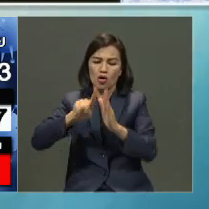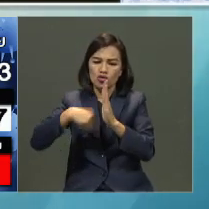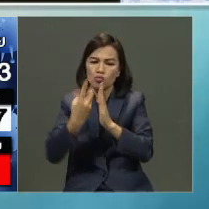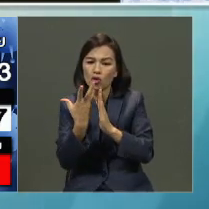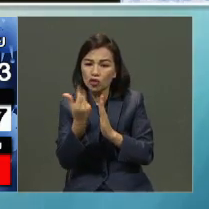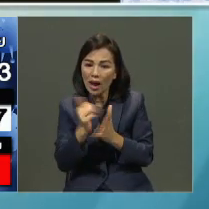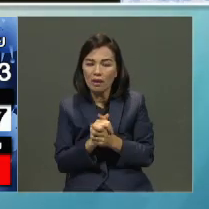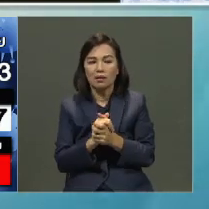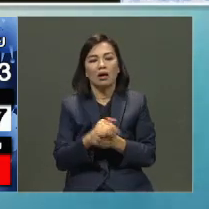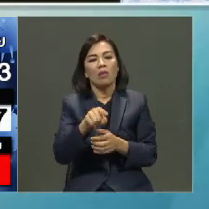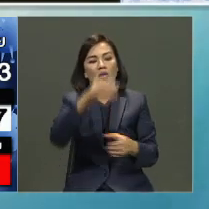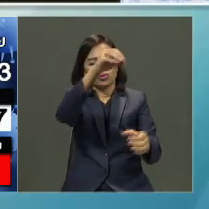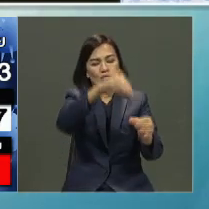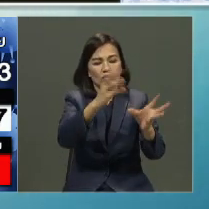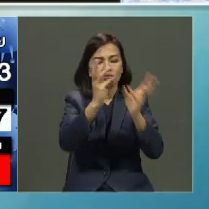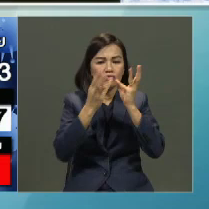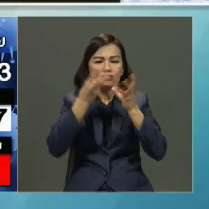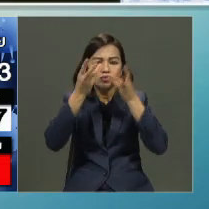ครับก็ทางมหาวิทยาลัยจอร์เจียเผยผลวิจัยเรื่องของว่าไวและส่วนที่มันคนแค่ไหนนะครับที่อยู่พื้นผิวที่เคยมีข้อมูลว่าอาจจะอยู่ได้ถึง2-3